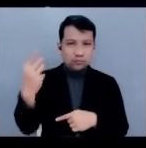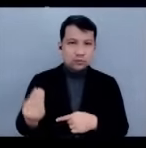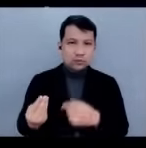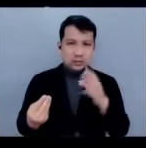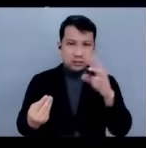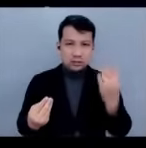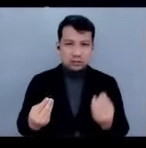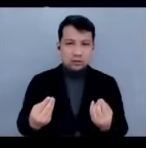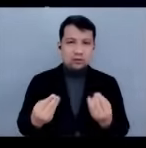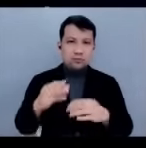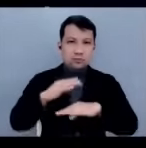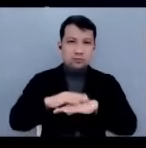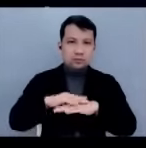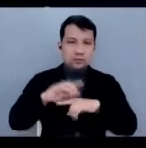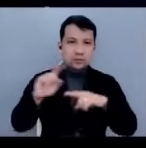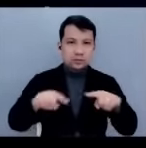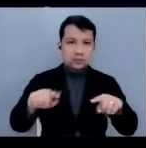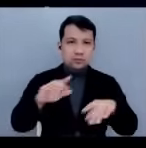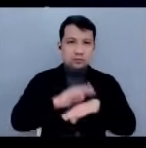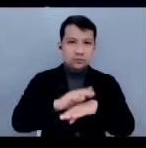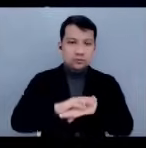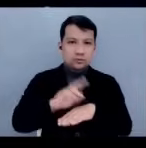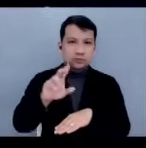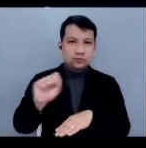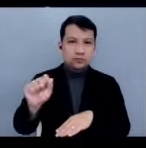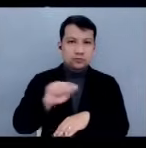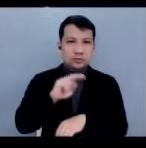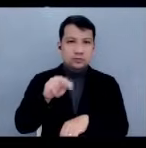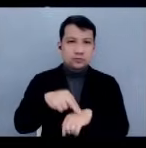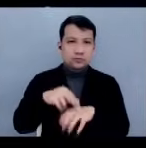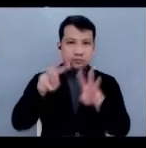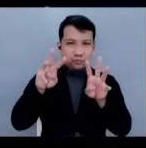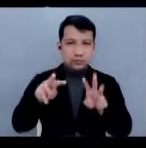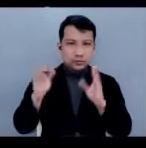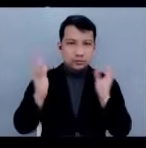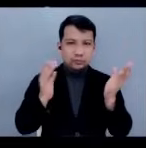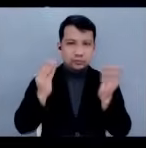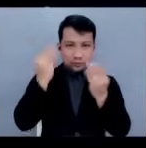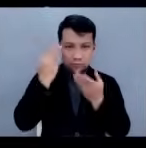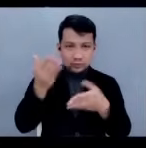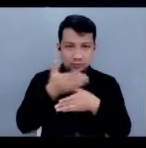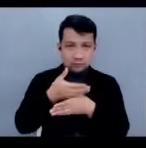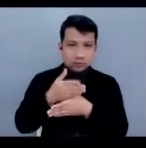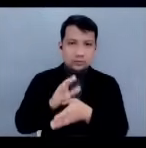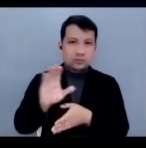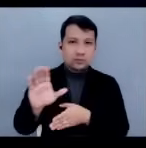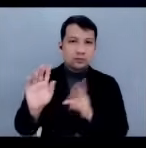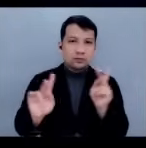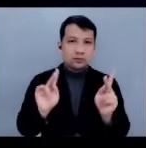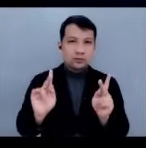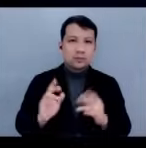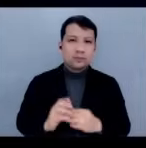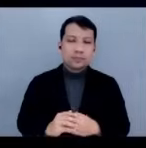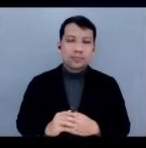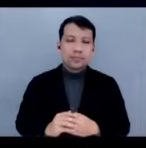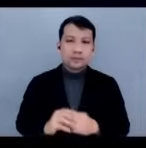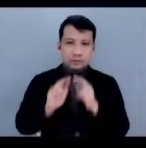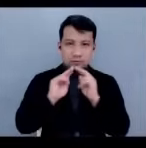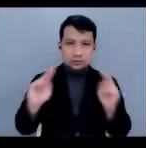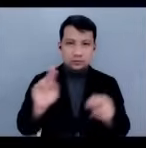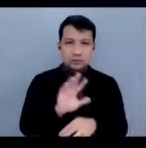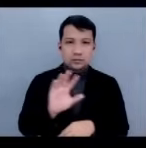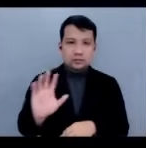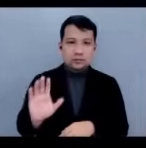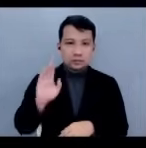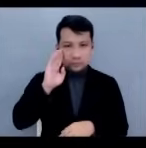Severe Thunderstorm Watch ang U.S. National Weather Service at pinag-iingat ang mga residente. Nagbabalita mula sa Frontline,